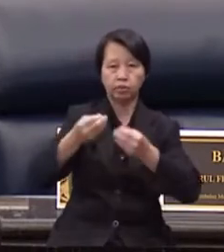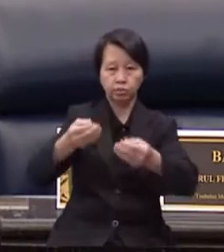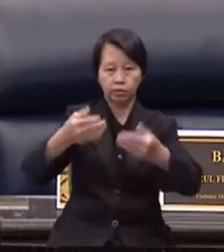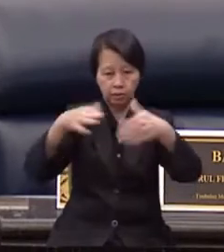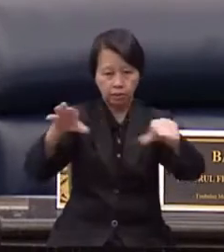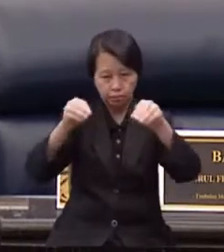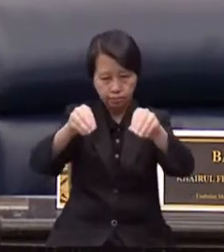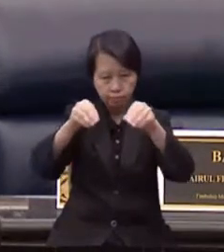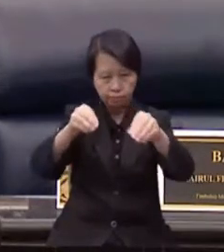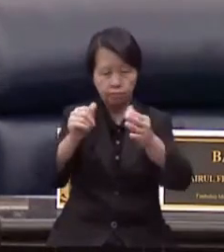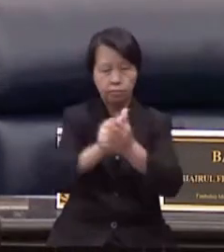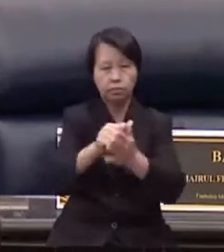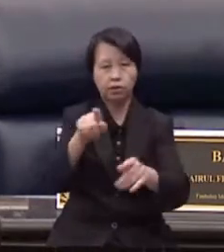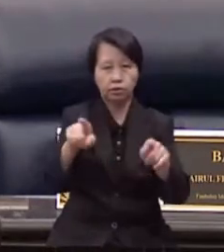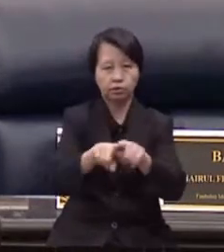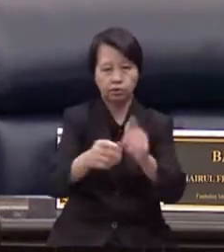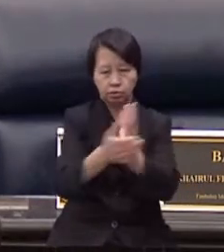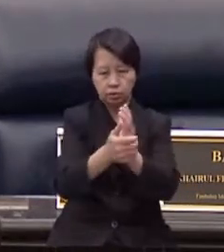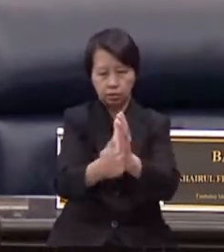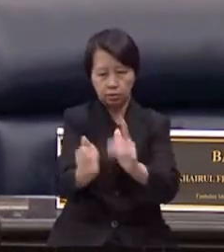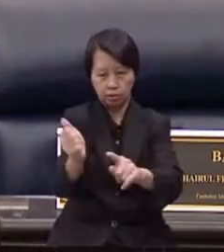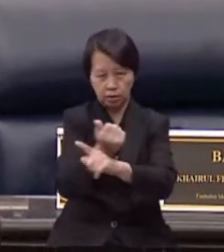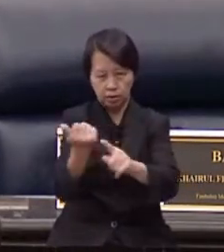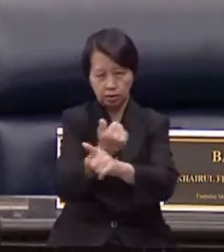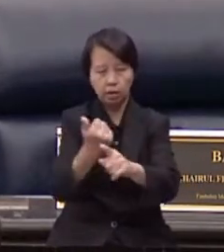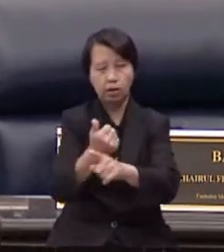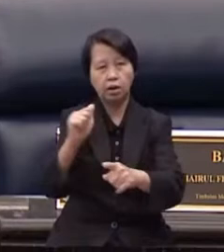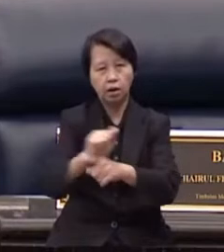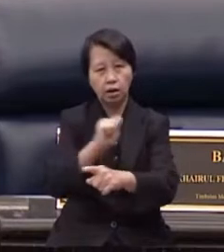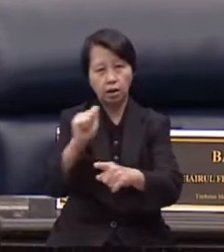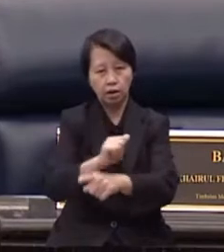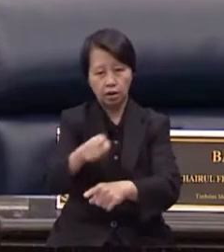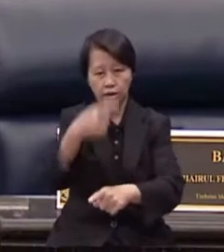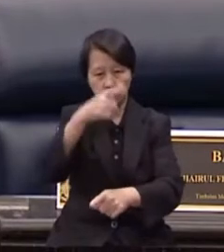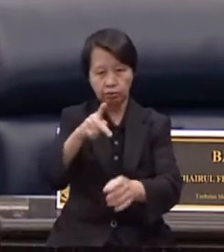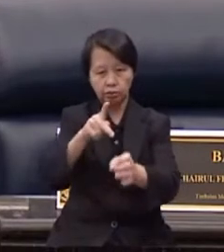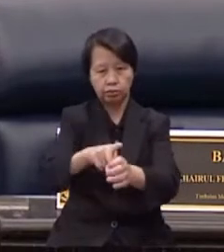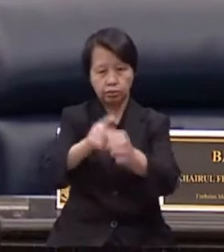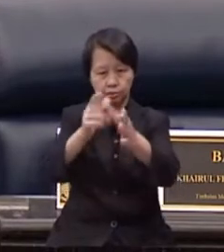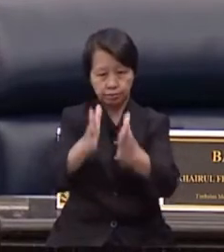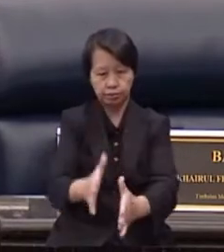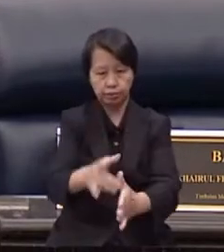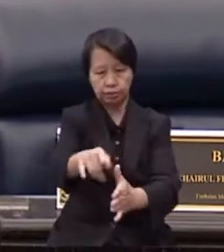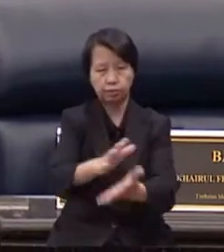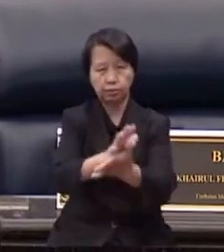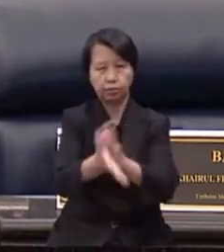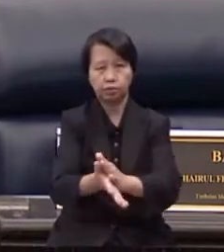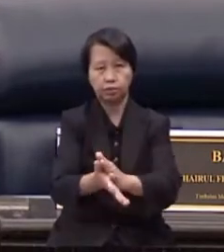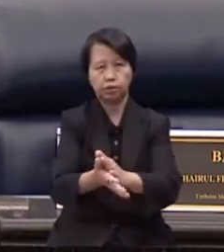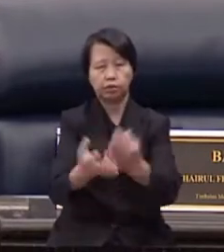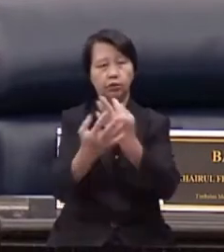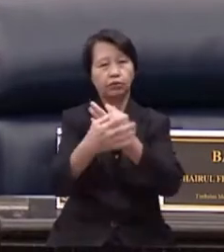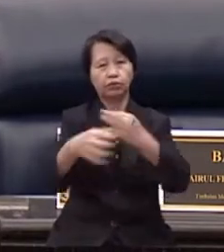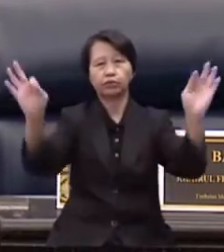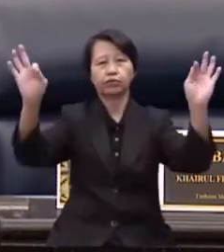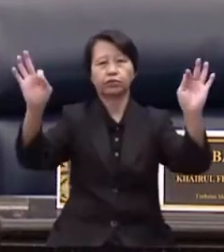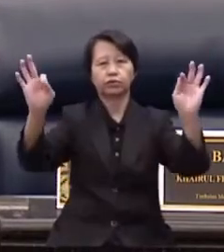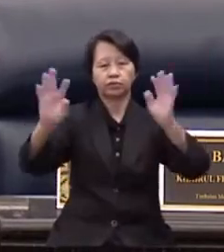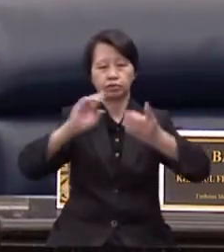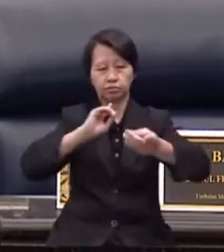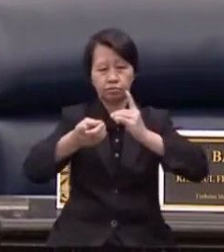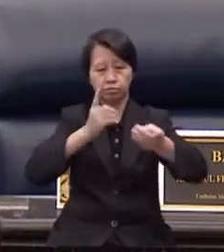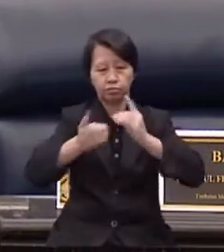penjadhan dan juga kemahiran dan latihan kepada peserta untuk menjadi freelance digital